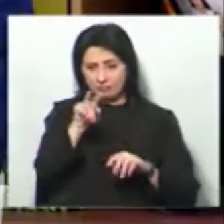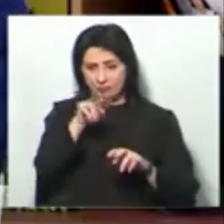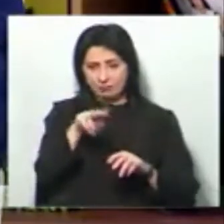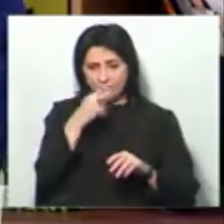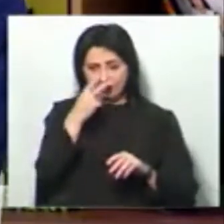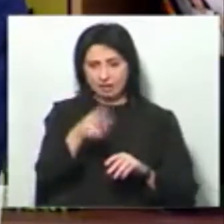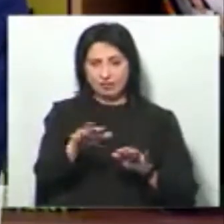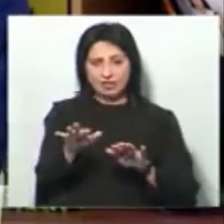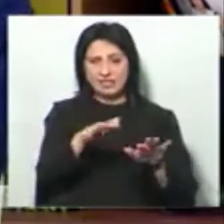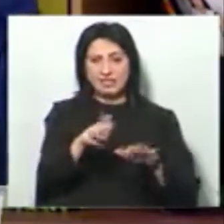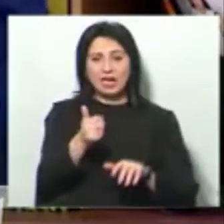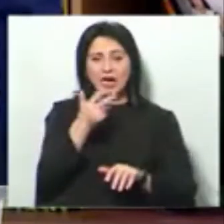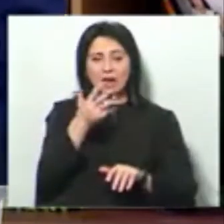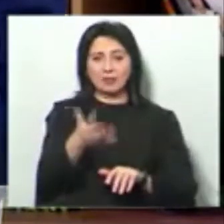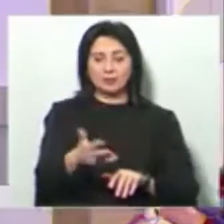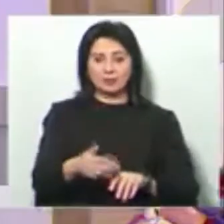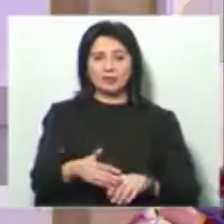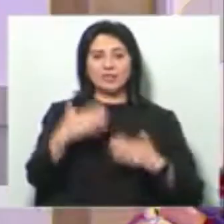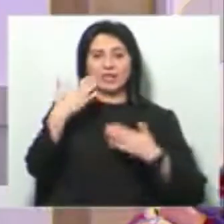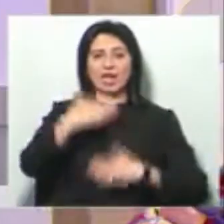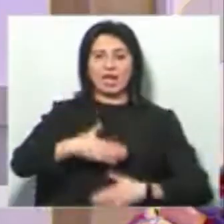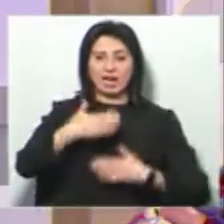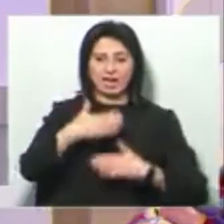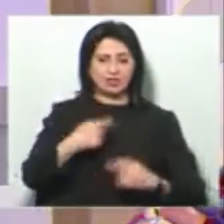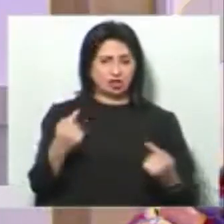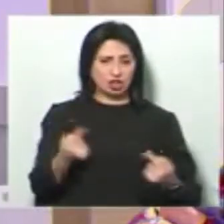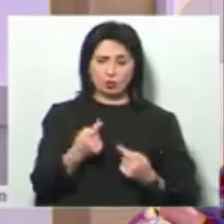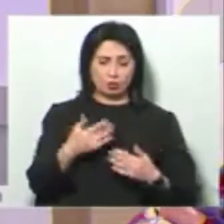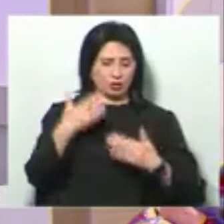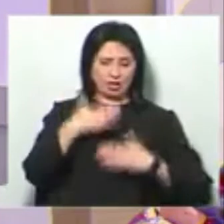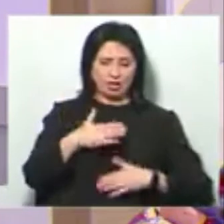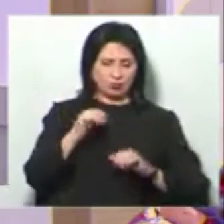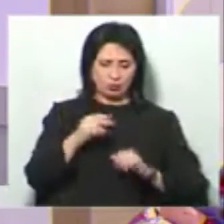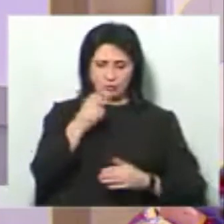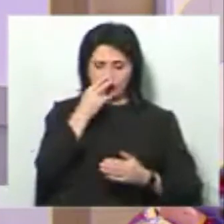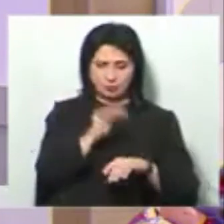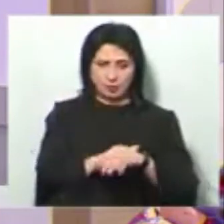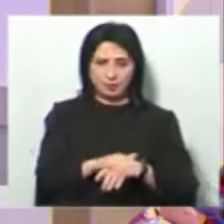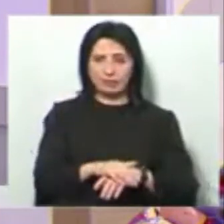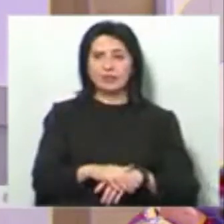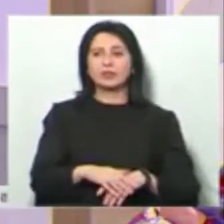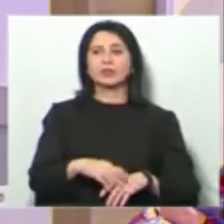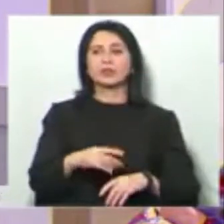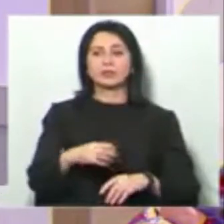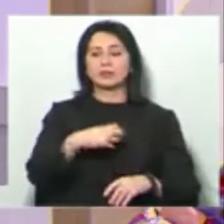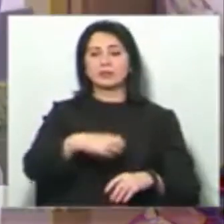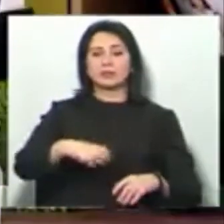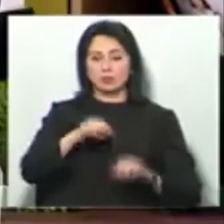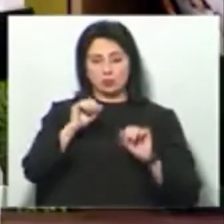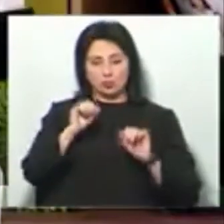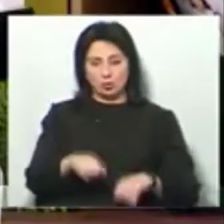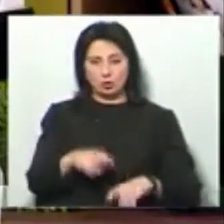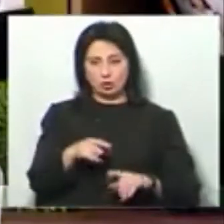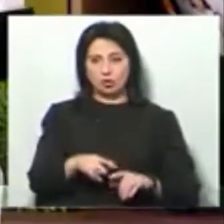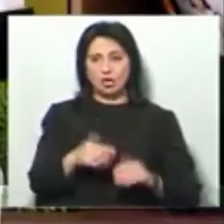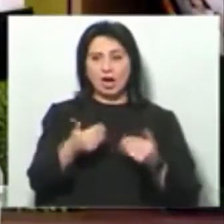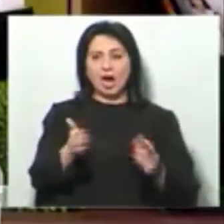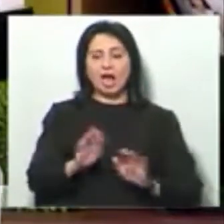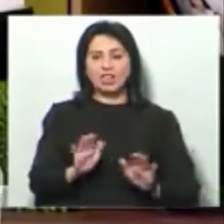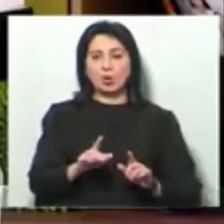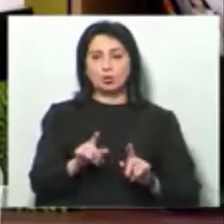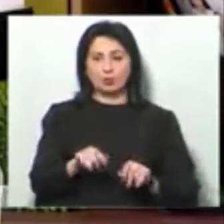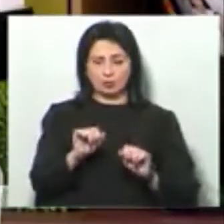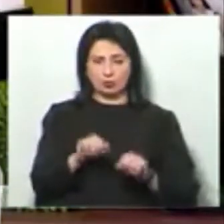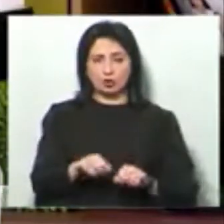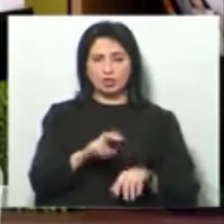ნახულობ იქ სითხის რაოდენობას. ანუ რენტგენოგრამა ჩვეულებრივი ძალიან მეთოდები, რომლებიც ულტრაბგერითი გამოკვლევა, თუნდაც გადაუდებელ